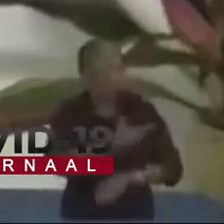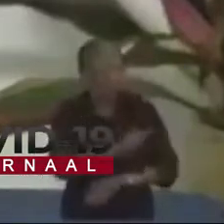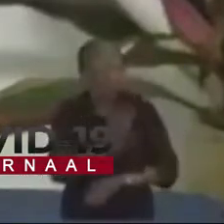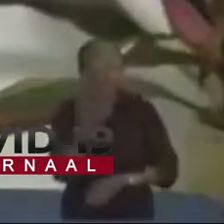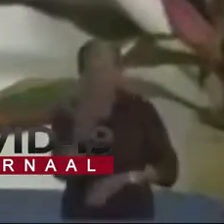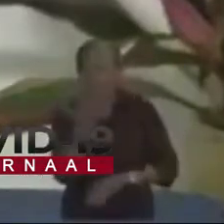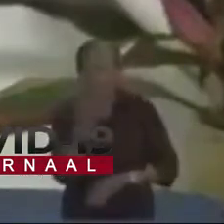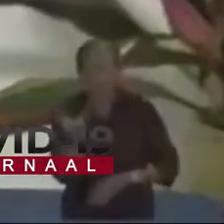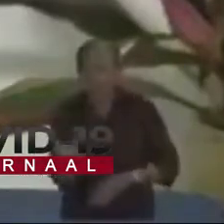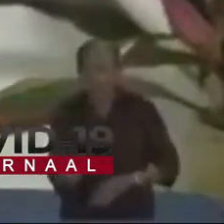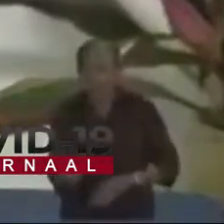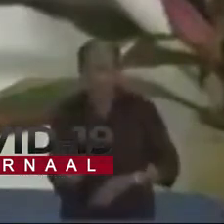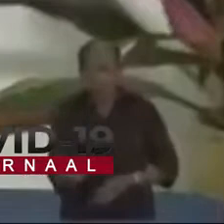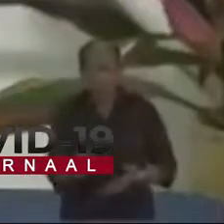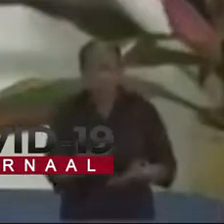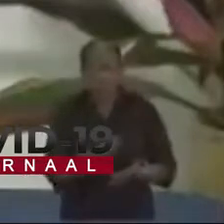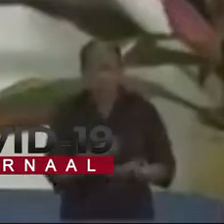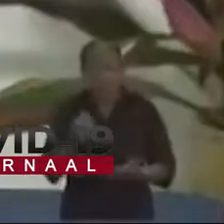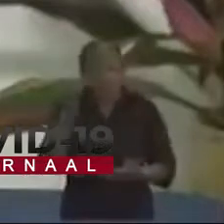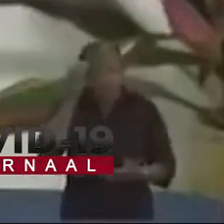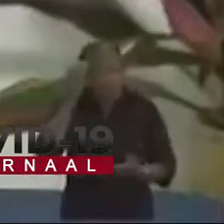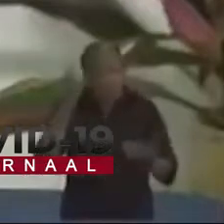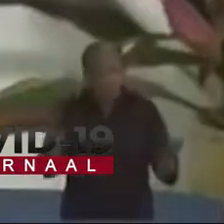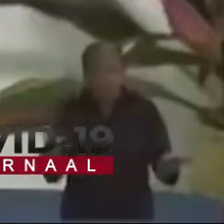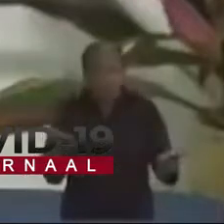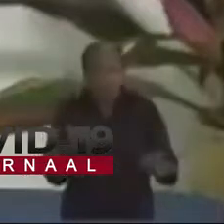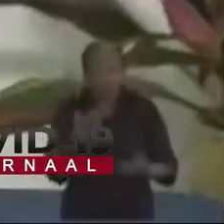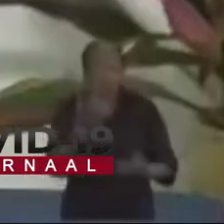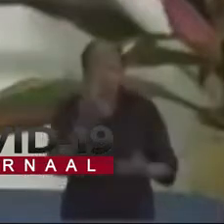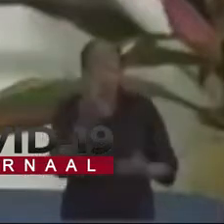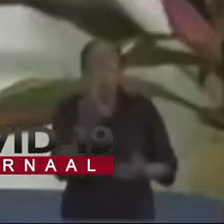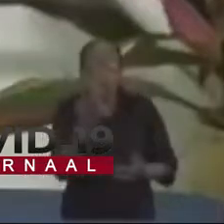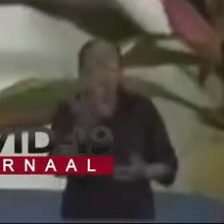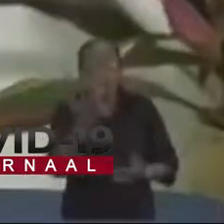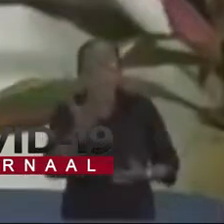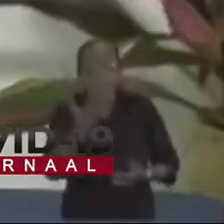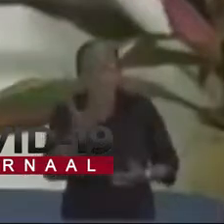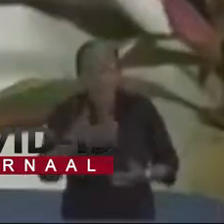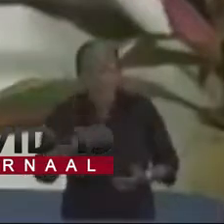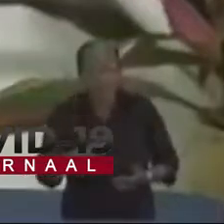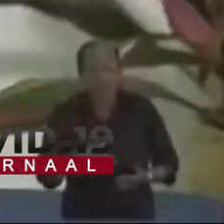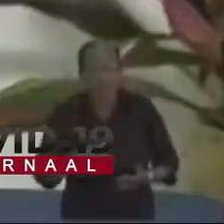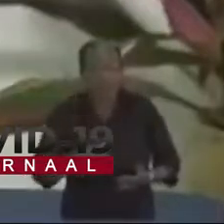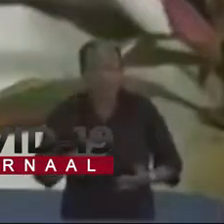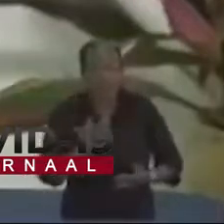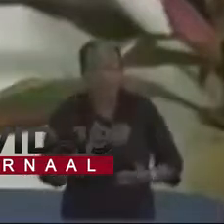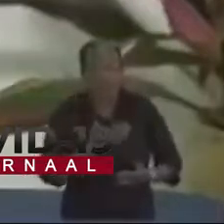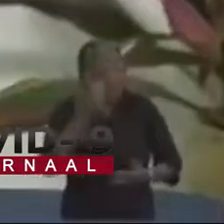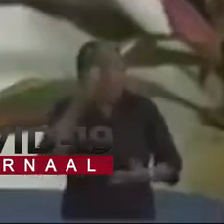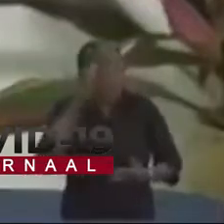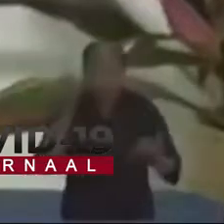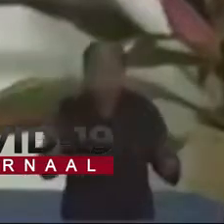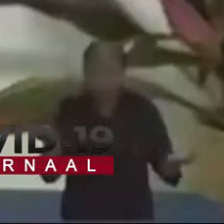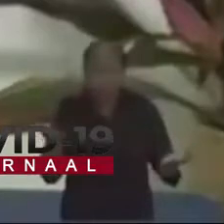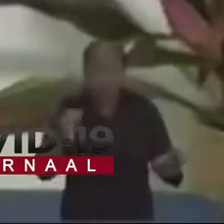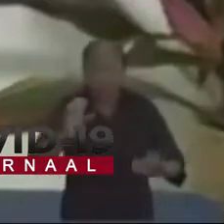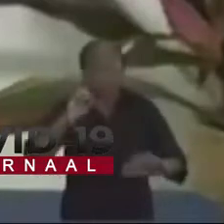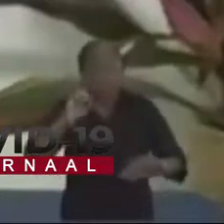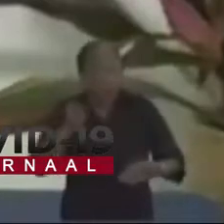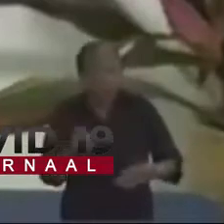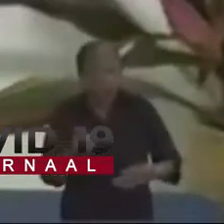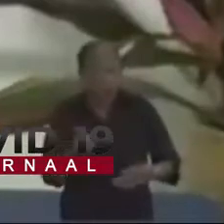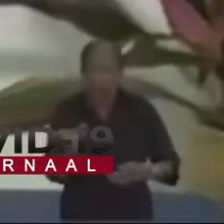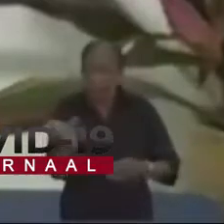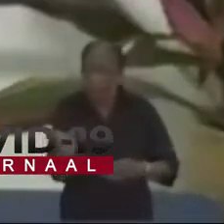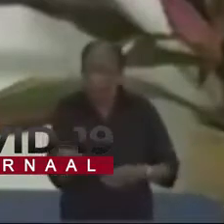patiënten en onbekend 92 patiënten. Ik zeg onbekend omdat patiënten ook zelf niet willen aangeven als